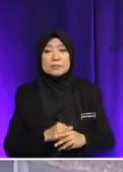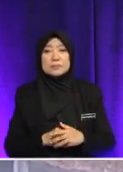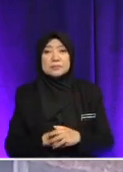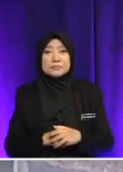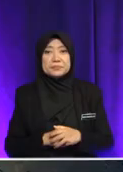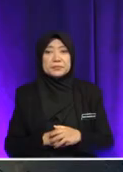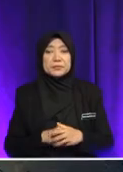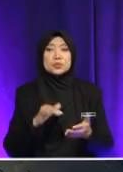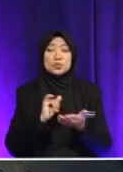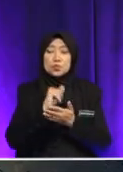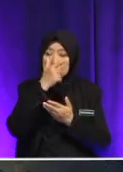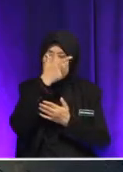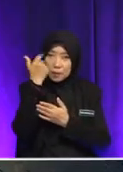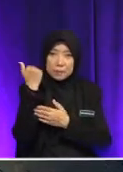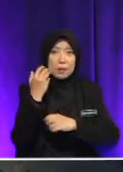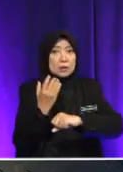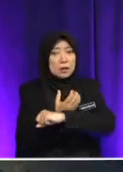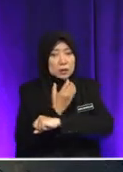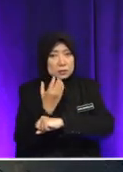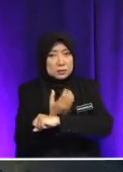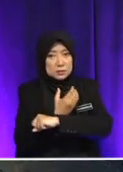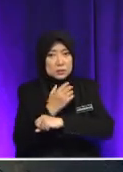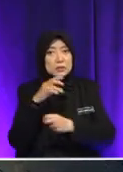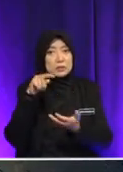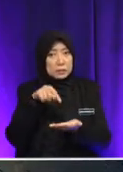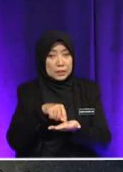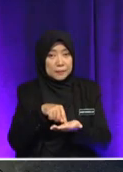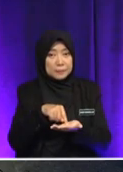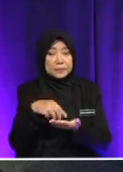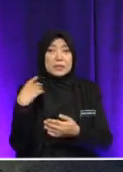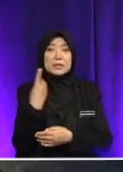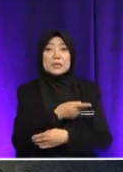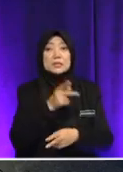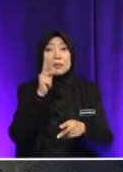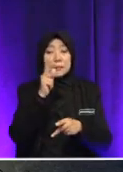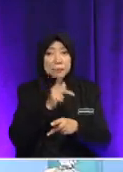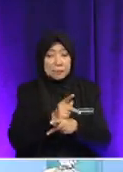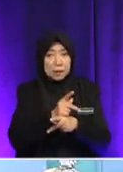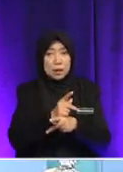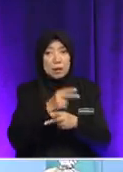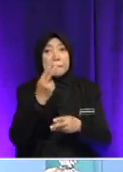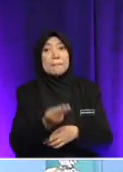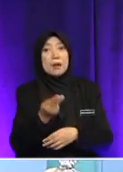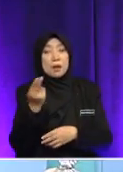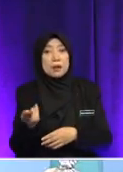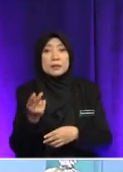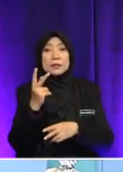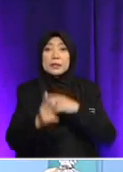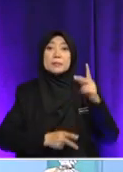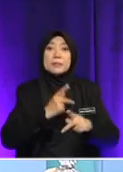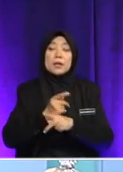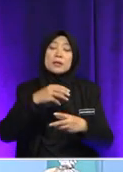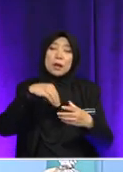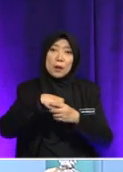itu sebab kaca untuk kenal Mira Oke kita simpan bahan kimia kebanyakannya dalam botol